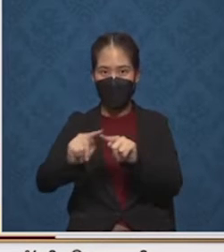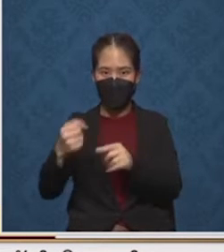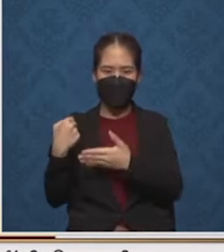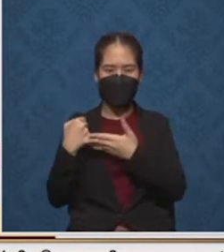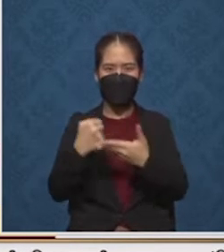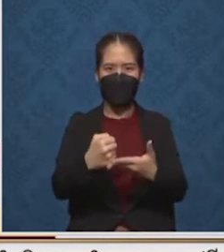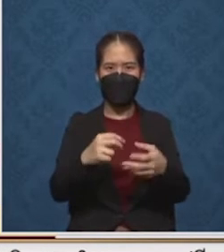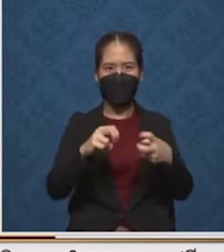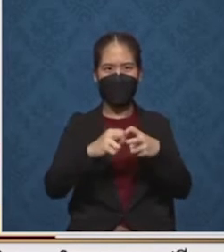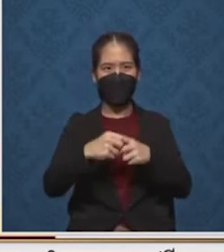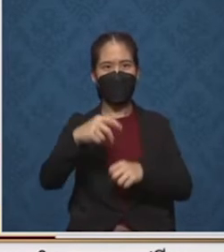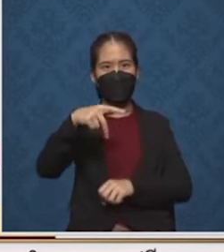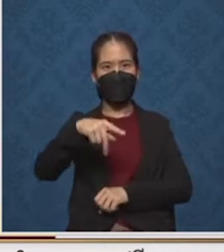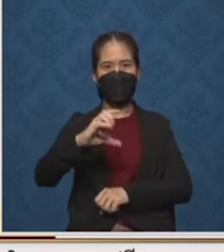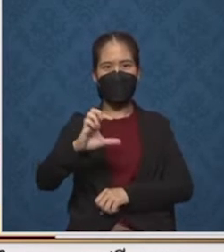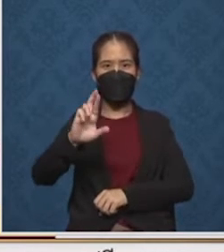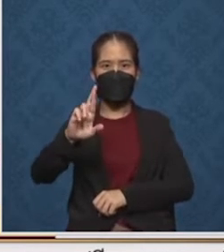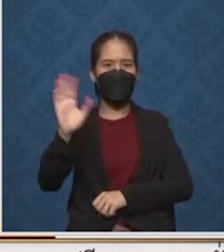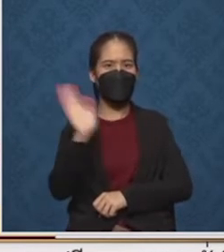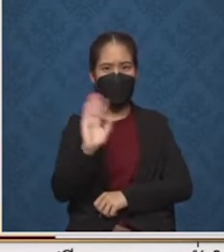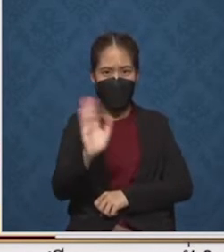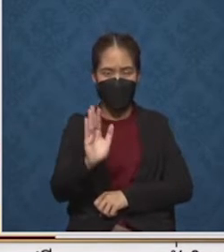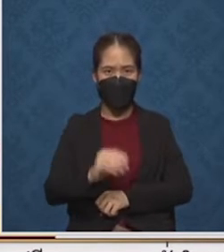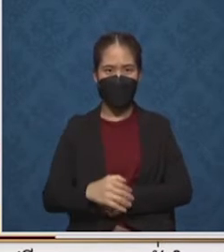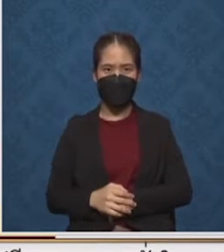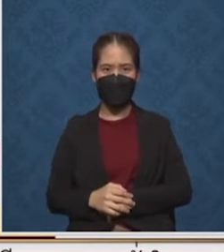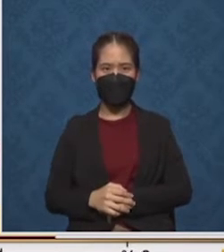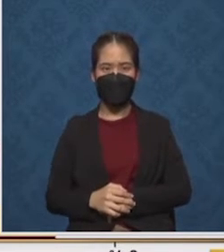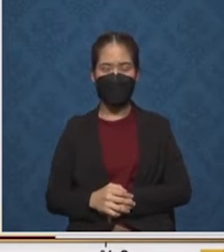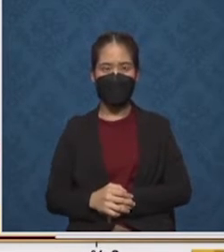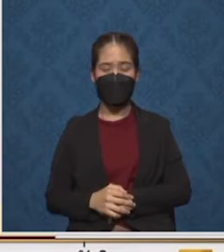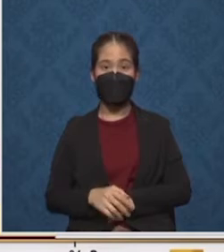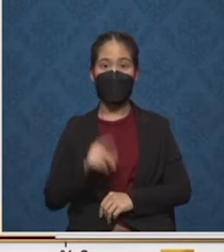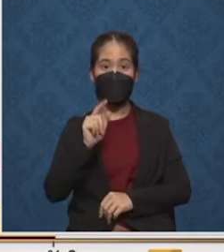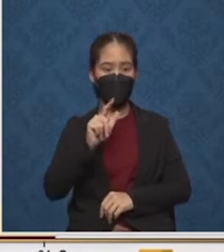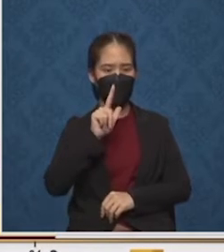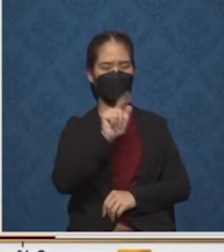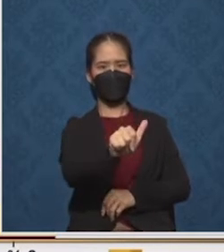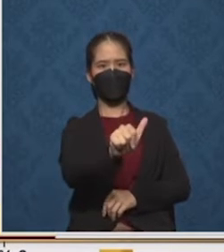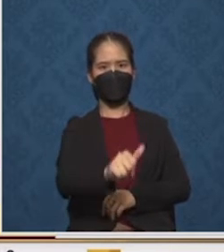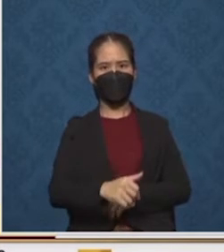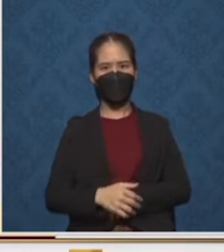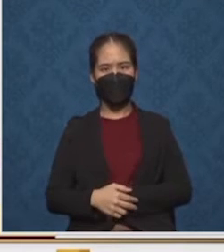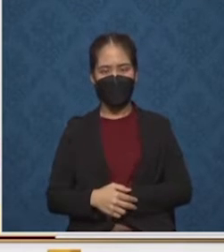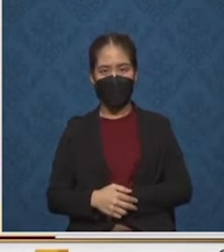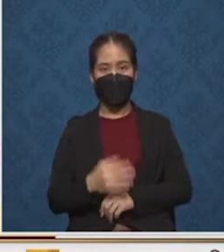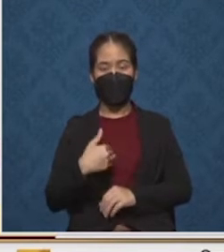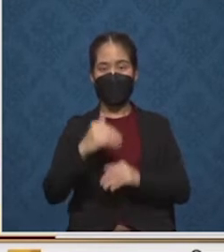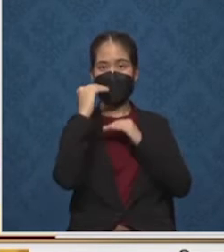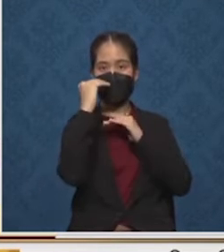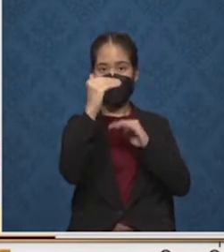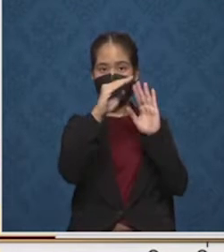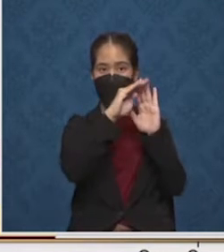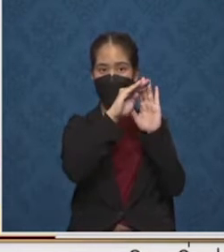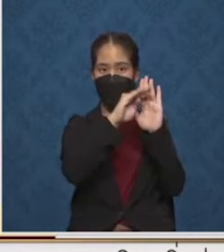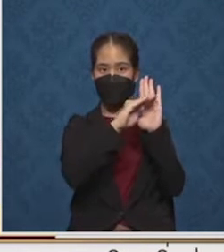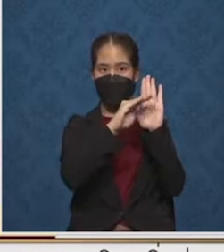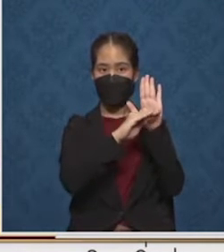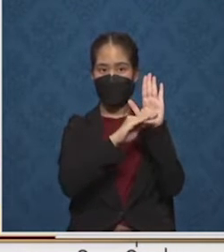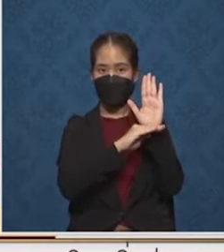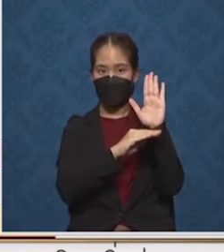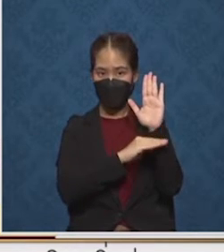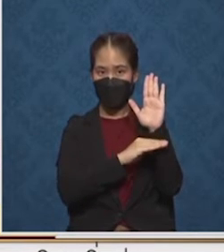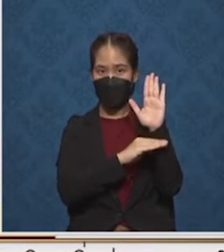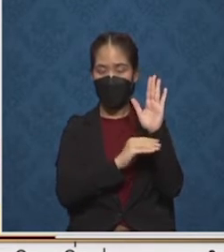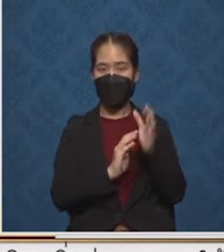ไม่ต้องใช้ pcrในการตรวจก็ต้องแม่นยำสูงเขาเลยกำหนดสเปคไว้ของข้าง